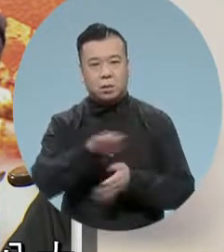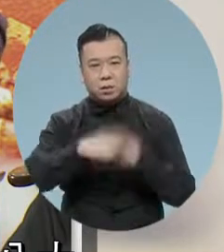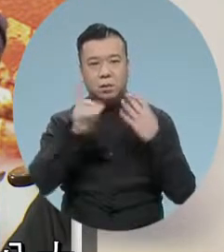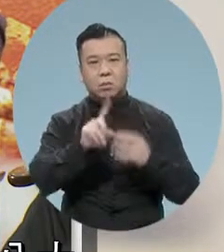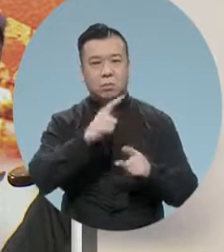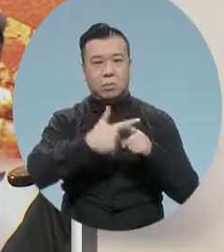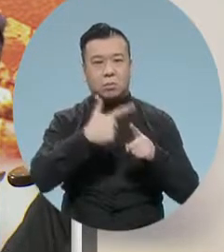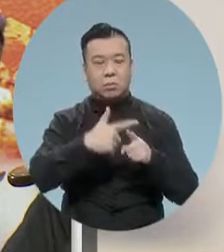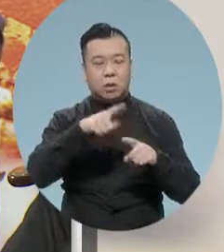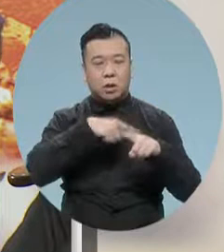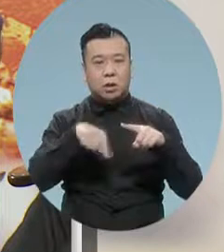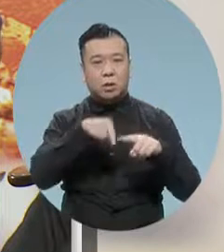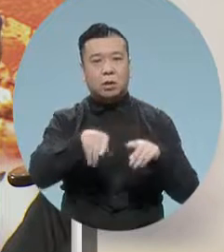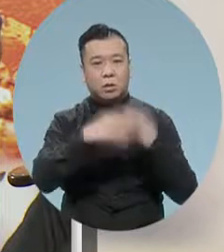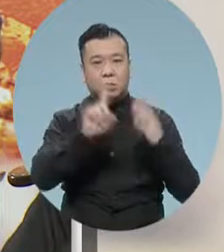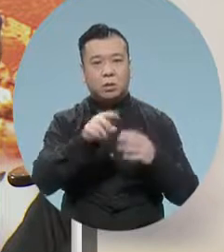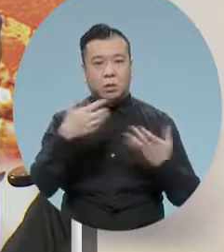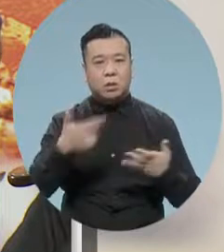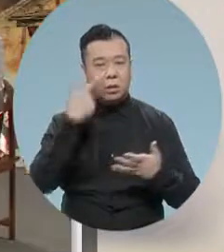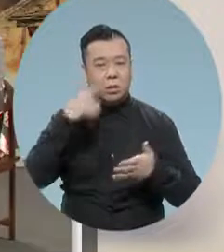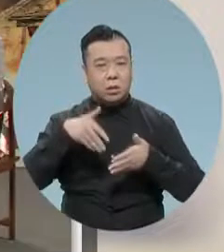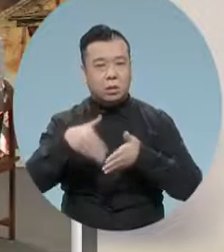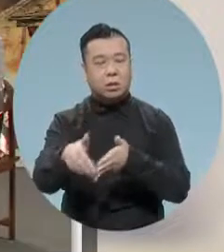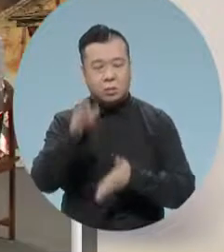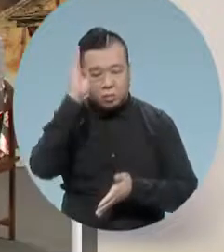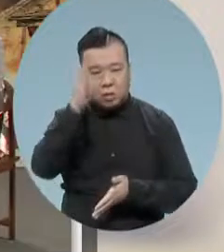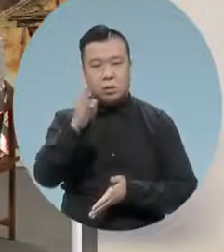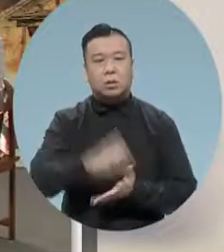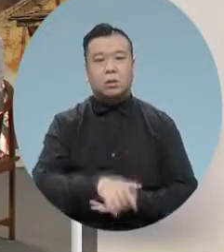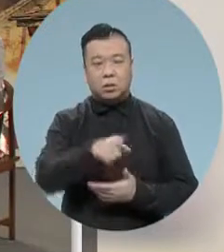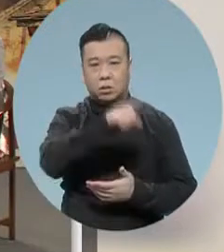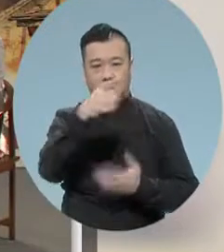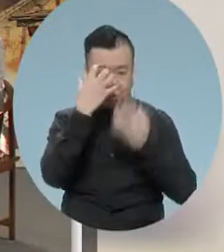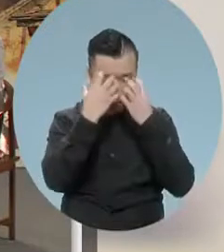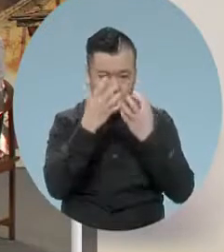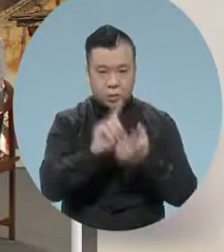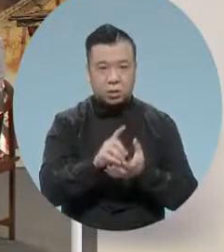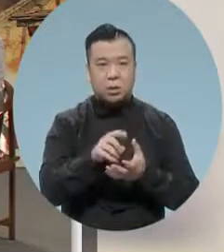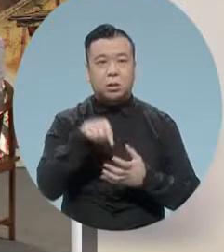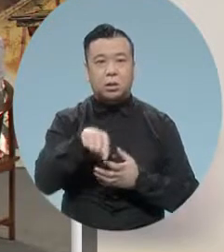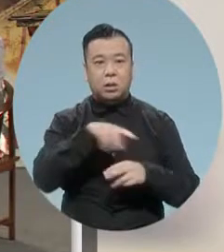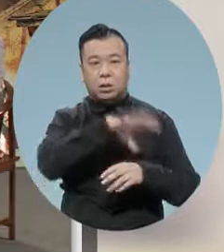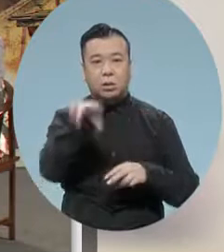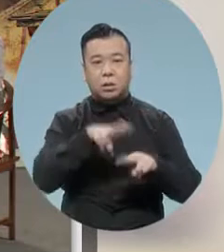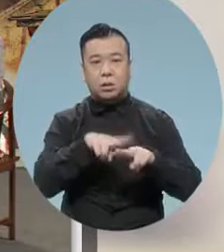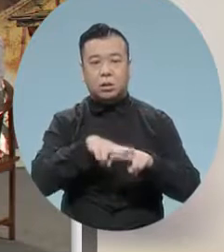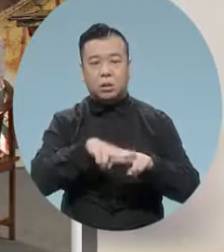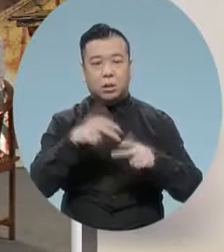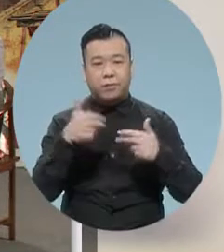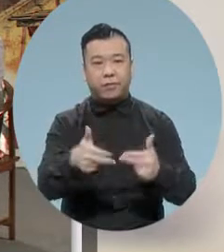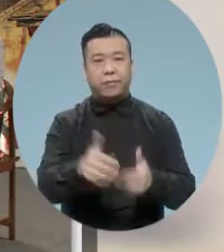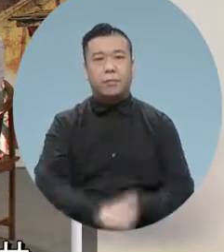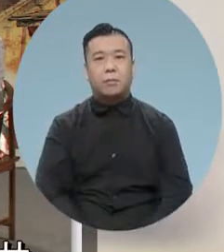謂十八大就開始現在的新路線。大家要注意，整個中國的發